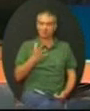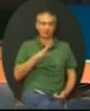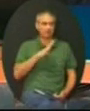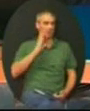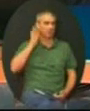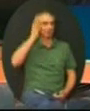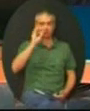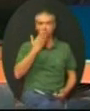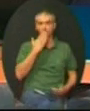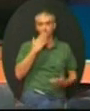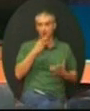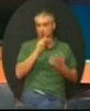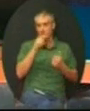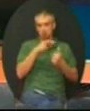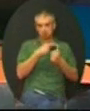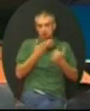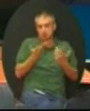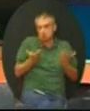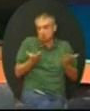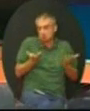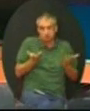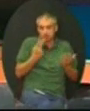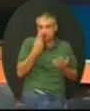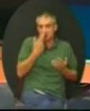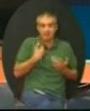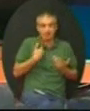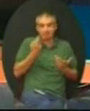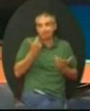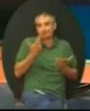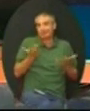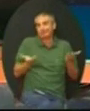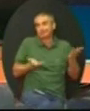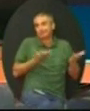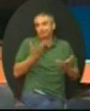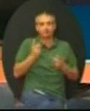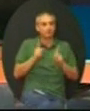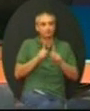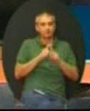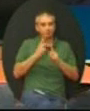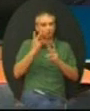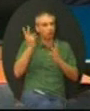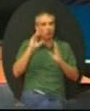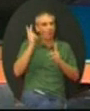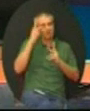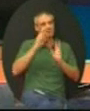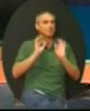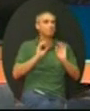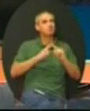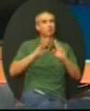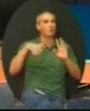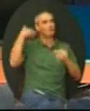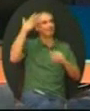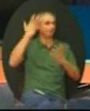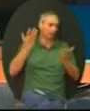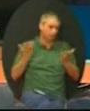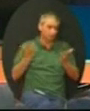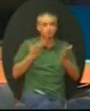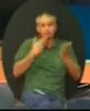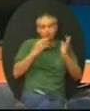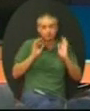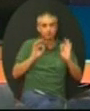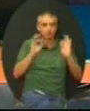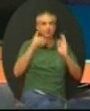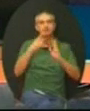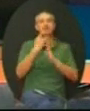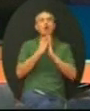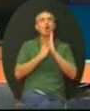לעתידה של ירושלים בעניין הזה, ולכן זה נראה לי קצת כאילו מישהו קורא את המפה לא נכון בעניין הזה, אבל בסדר. בוא נגיד ככה,